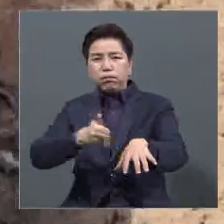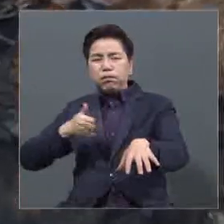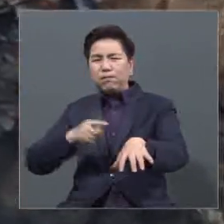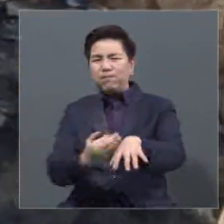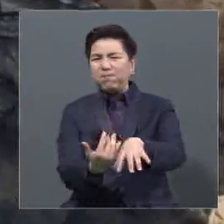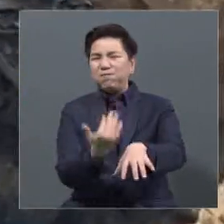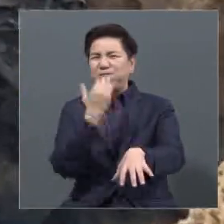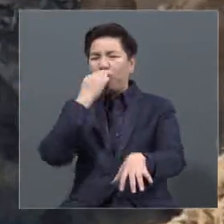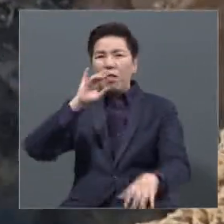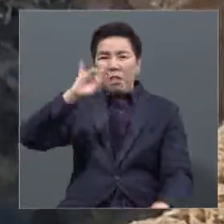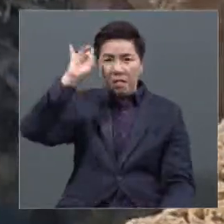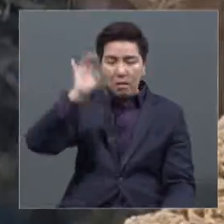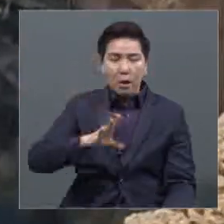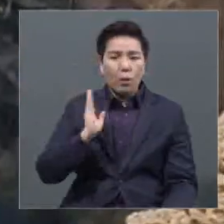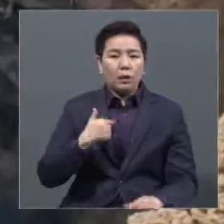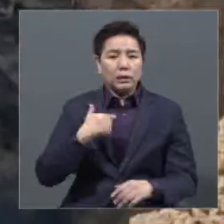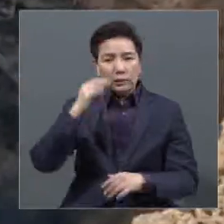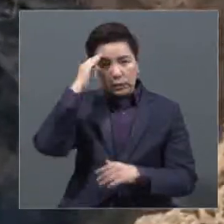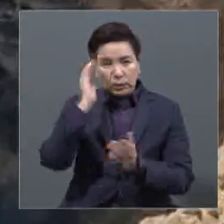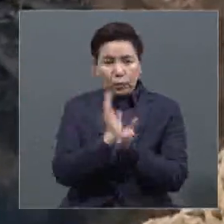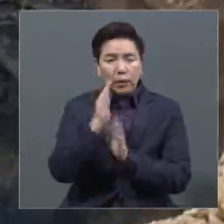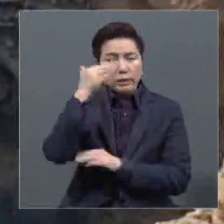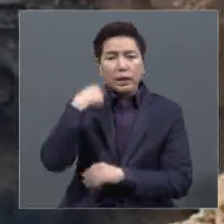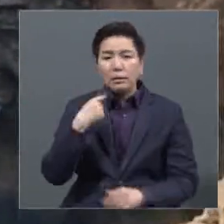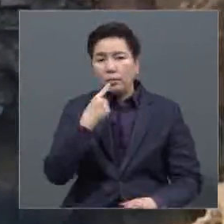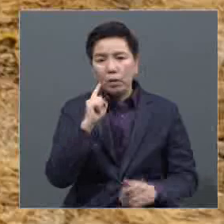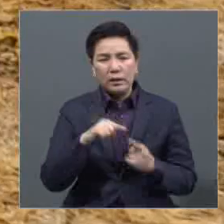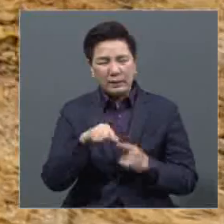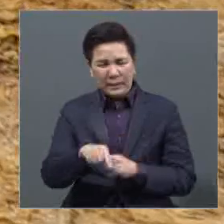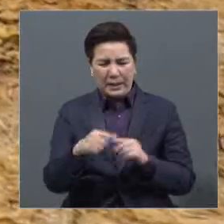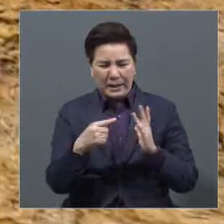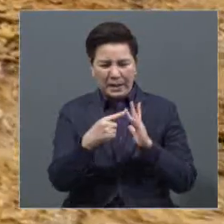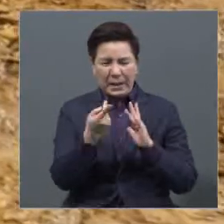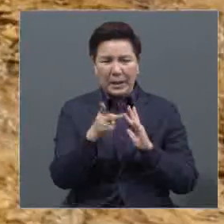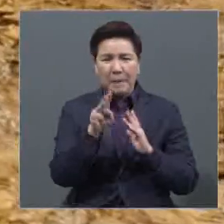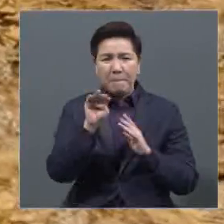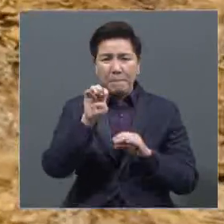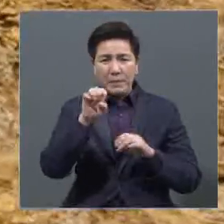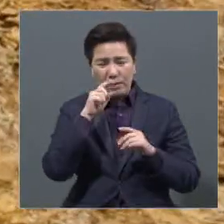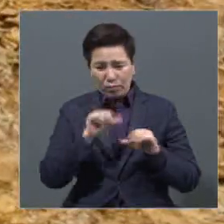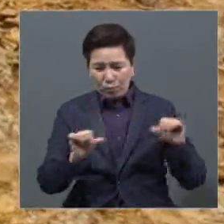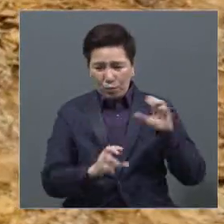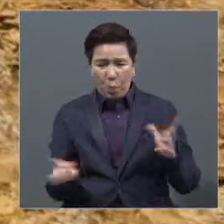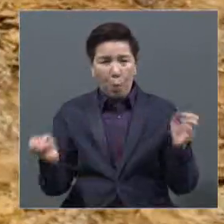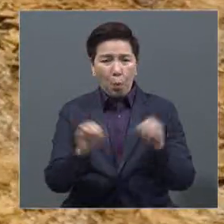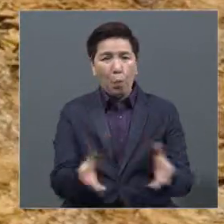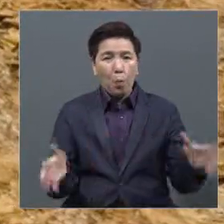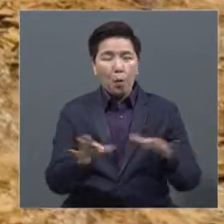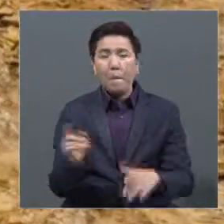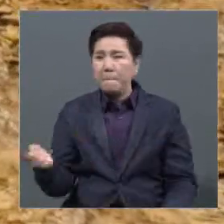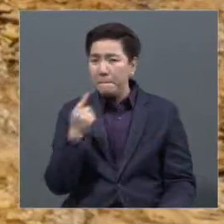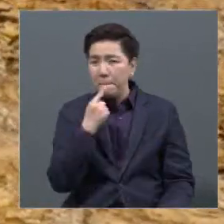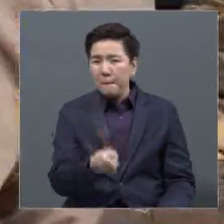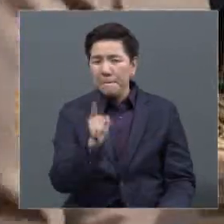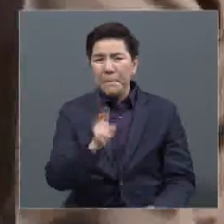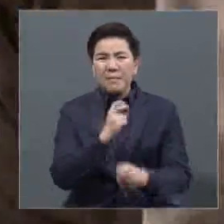กลิ่นเนี่ยคือรุนแรงมากทางผู้ช่วยผู้บัญชาการตำรวจแห่งชาติท่านก็บอกว่าสารเคมีที่ฝังลงไปเนี่ยทางกรมโรงงานอุตสาหกรรมเองบอกหมเลยนะ